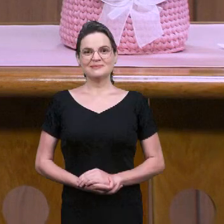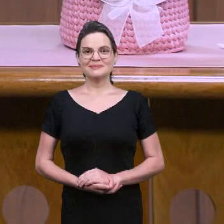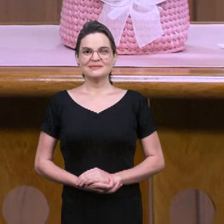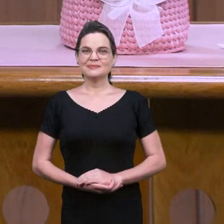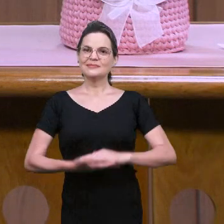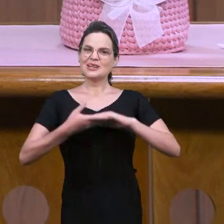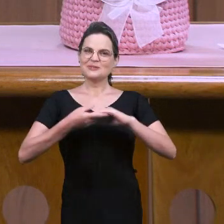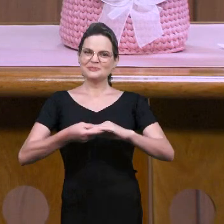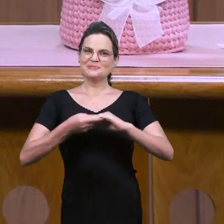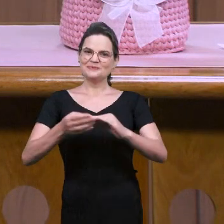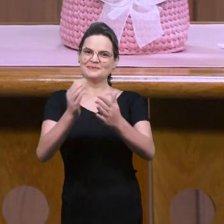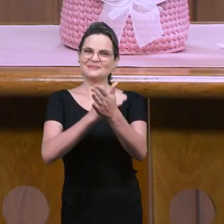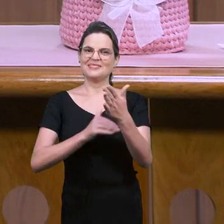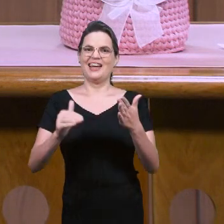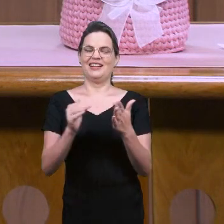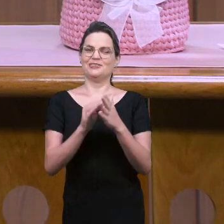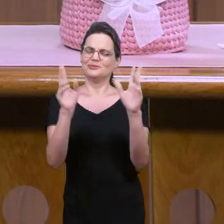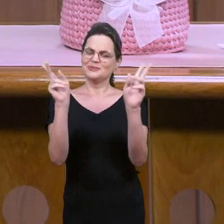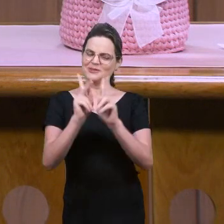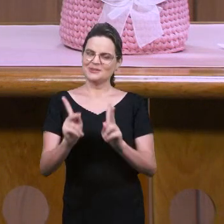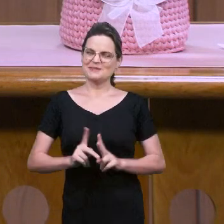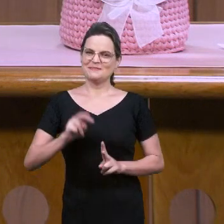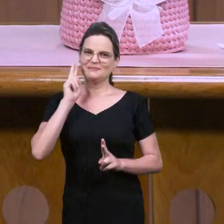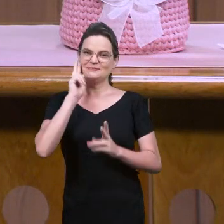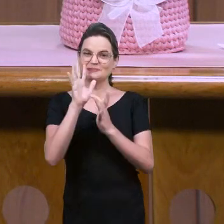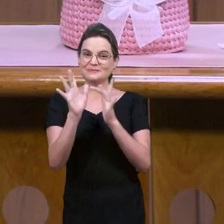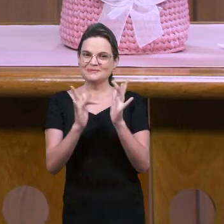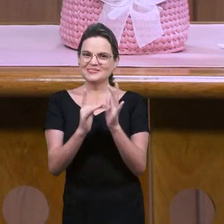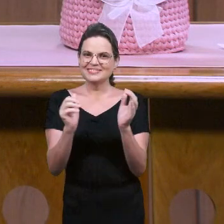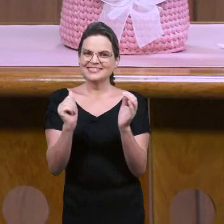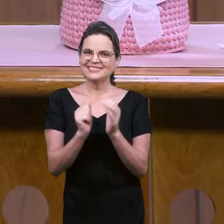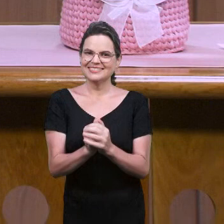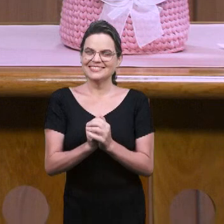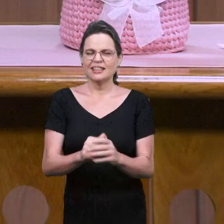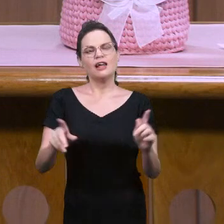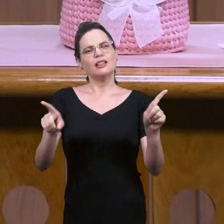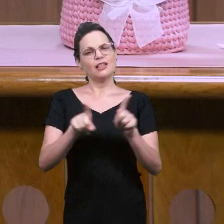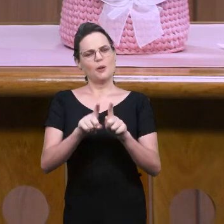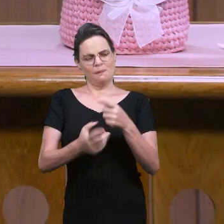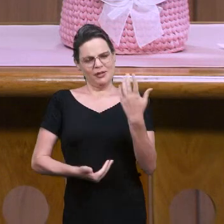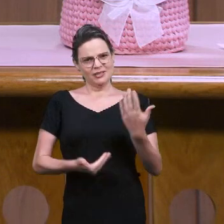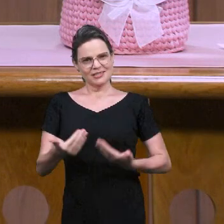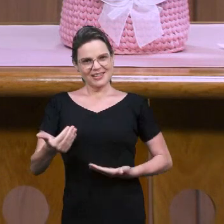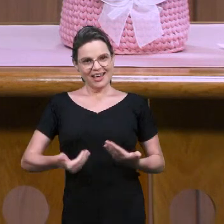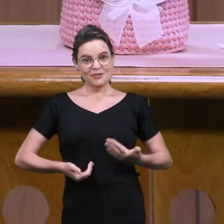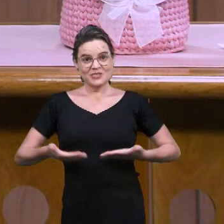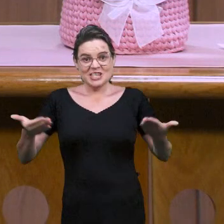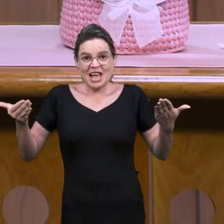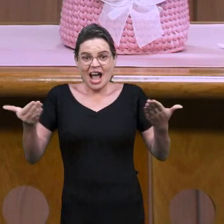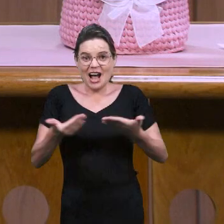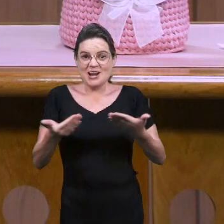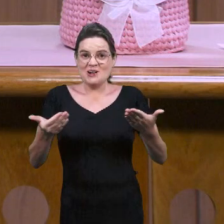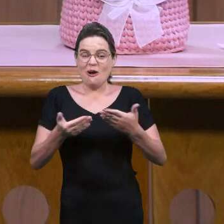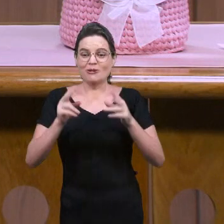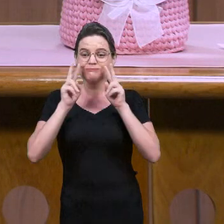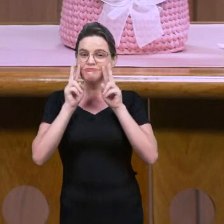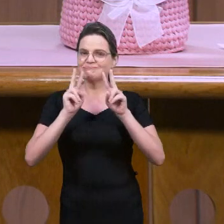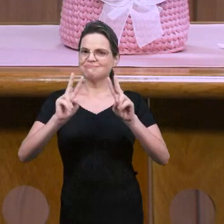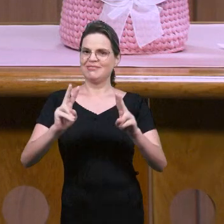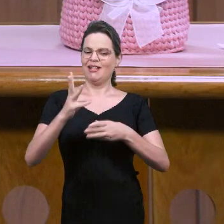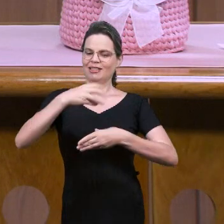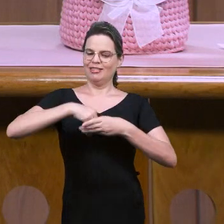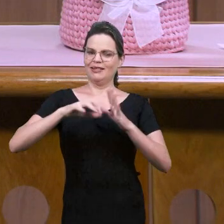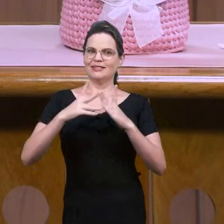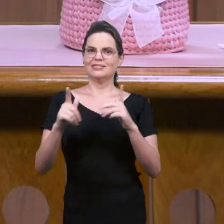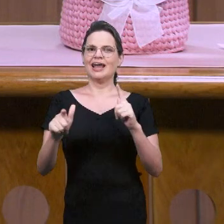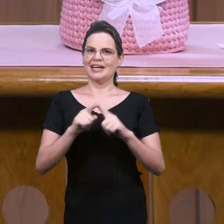Nous saluons à tous nos frères et sœurs dans la paix du Seigneur Jésus. Aussi nos frères et sœurs qui reçoivent cette transmission dans